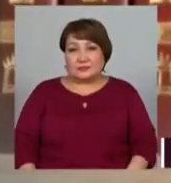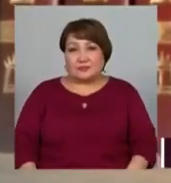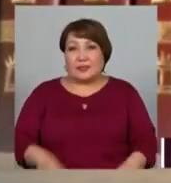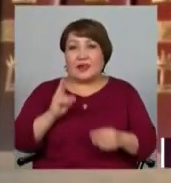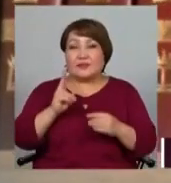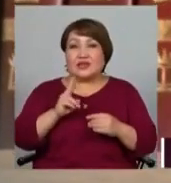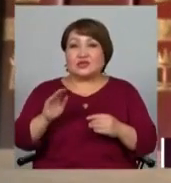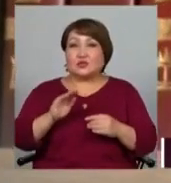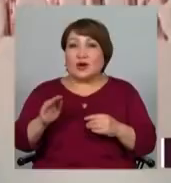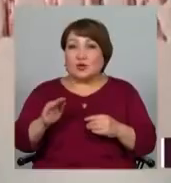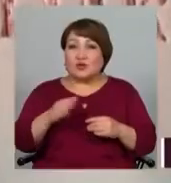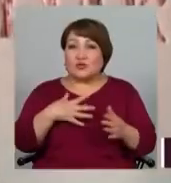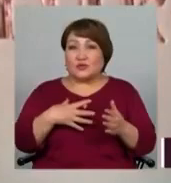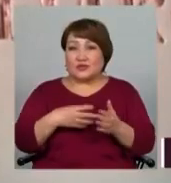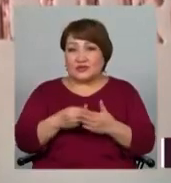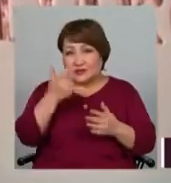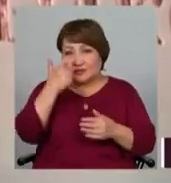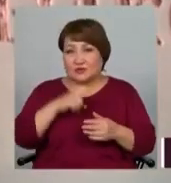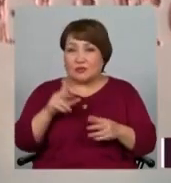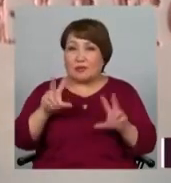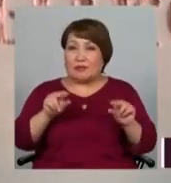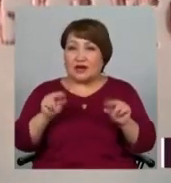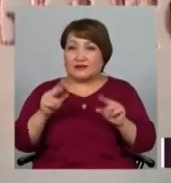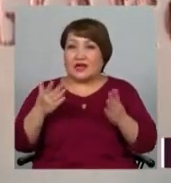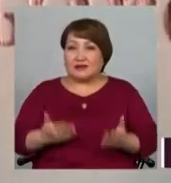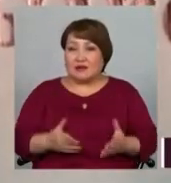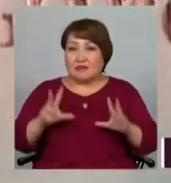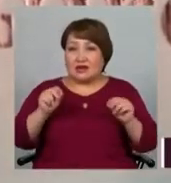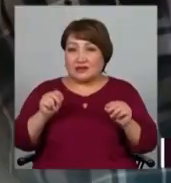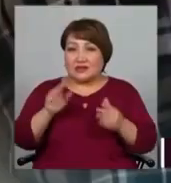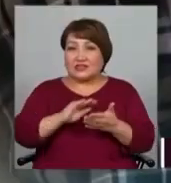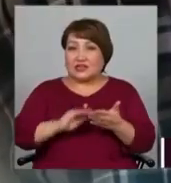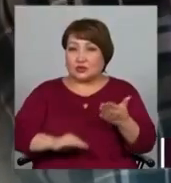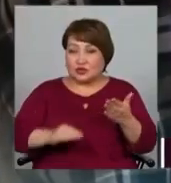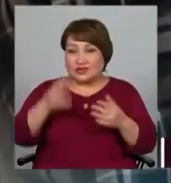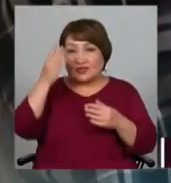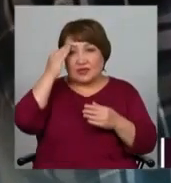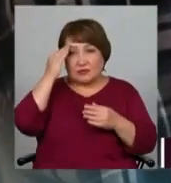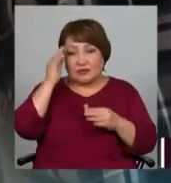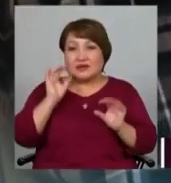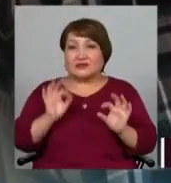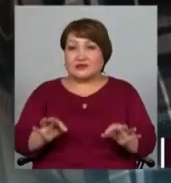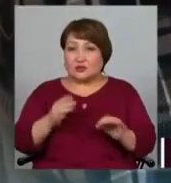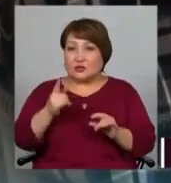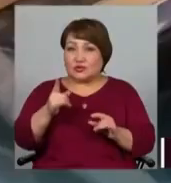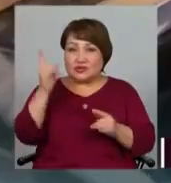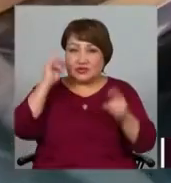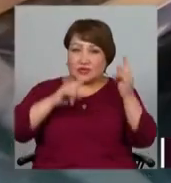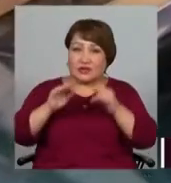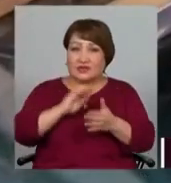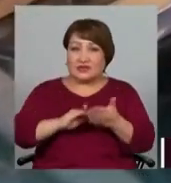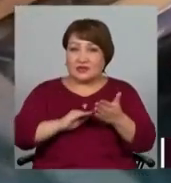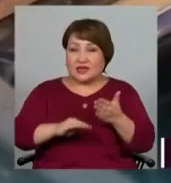Жұмаділов өзін бақытты адам, бақытты жазушы санады. Расында оның шығармалары өз айтпақшы заман